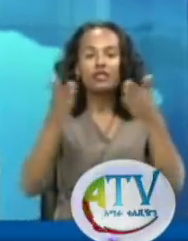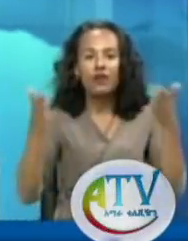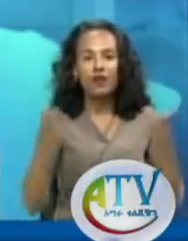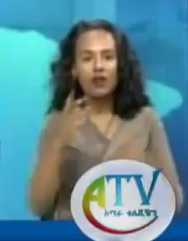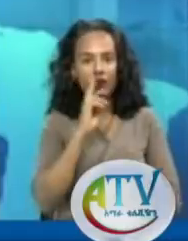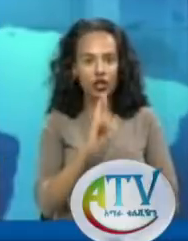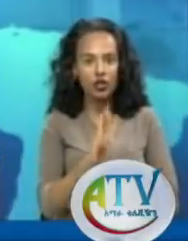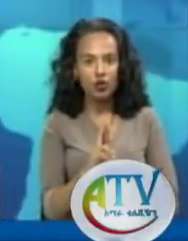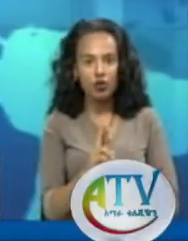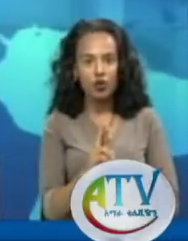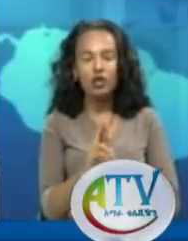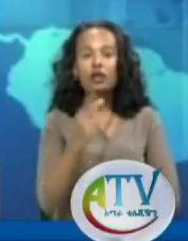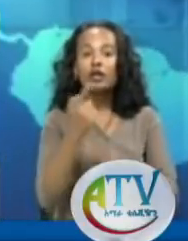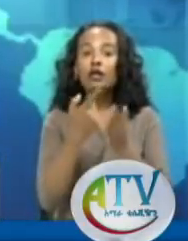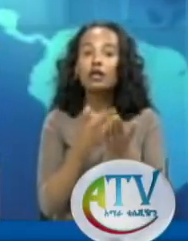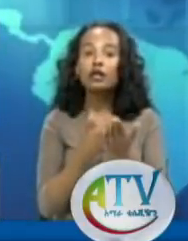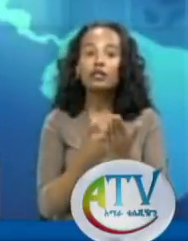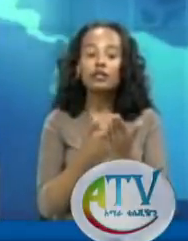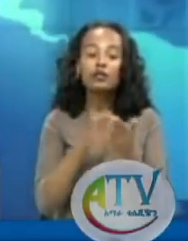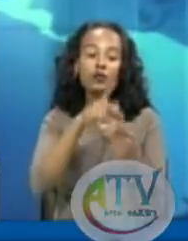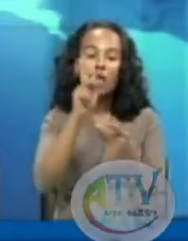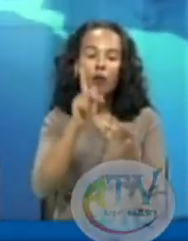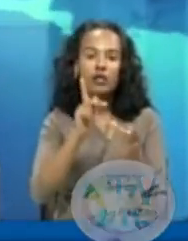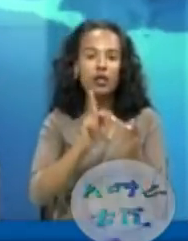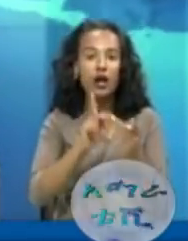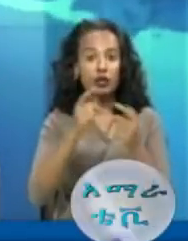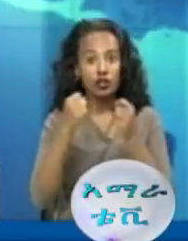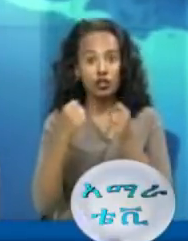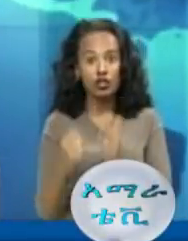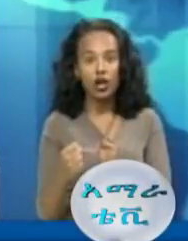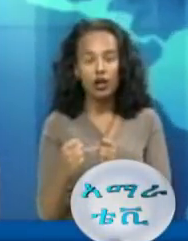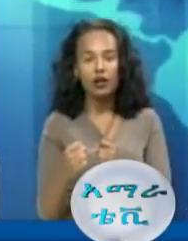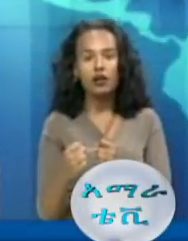ናቸው። እነዚህንም ለማሳካት እንዲቻል